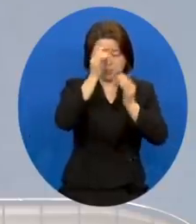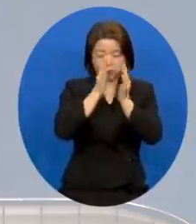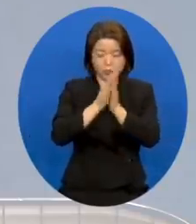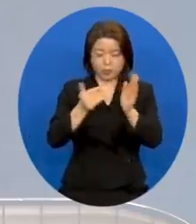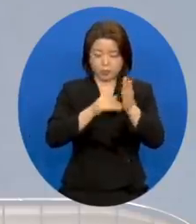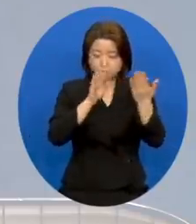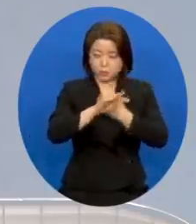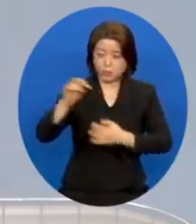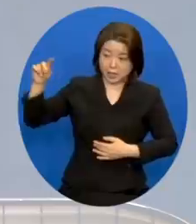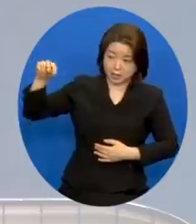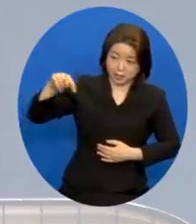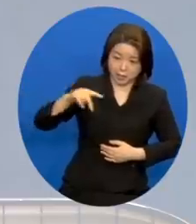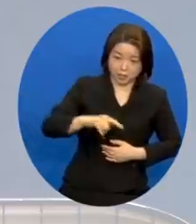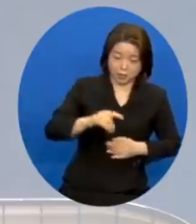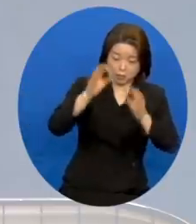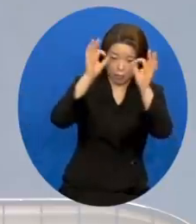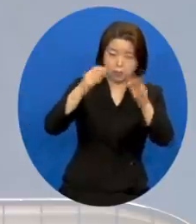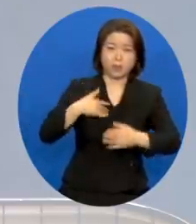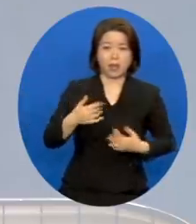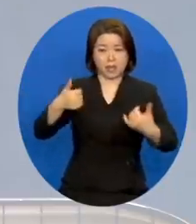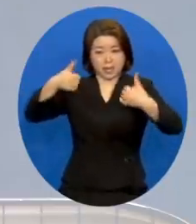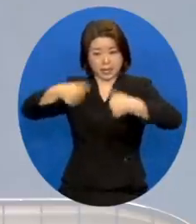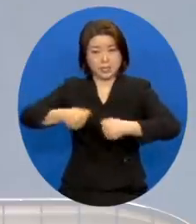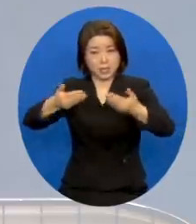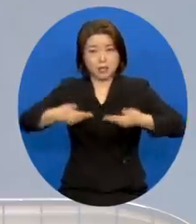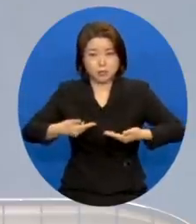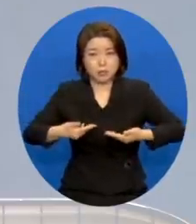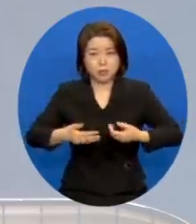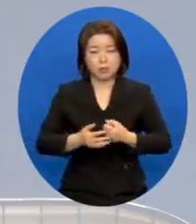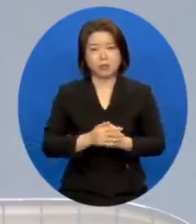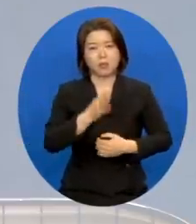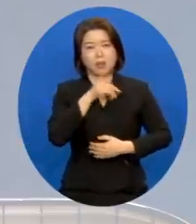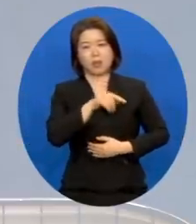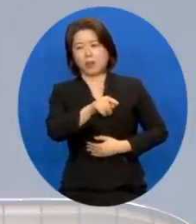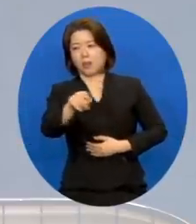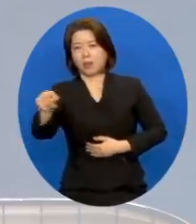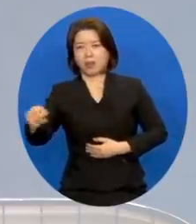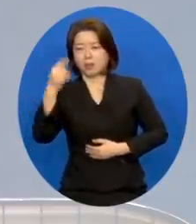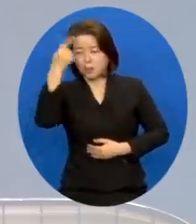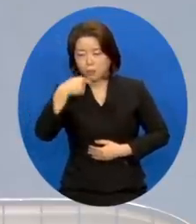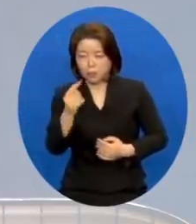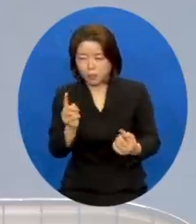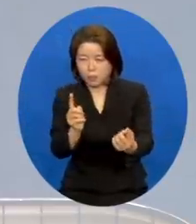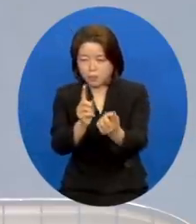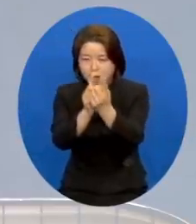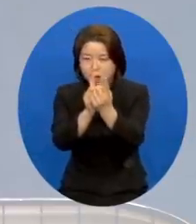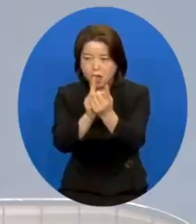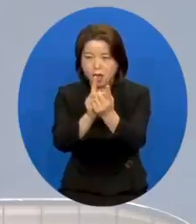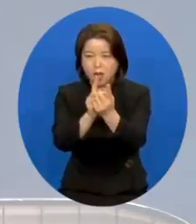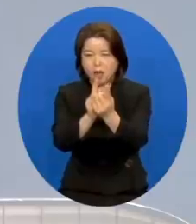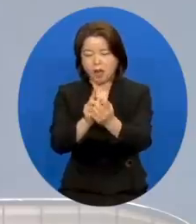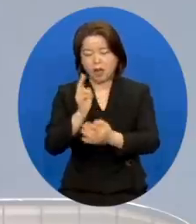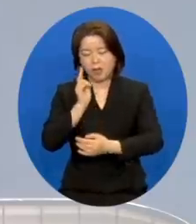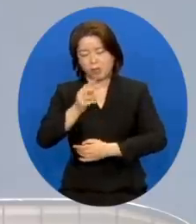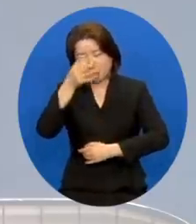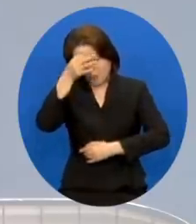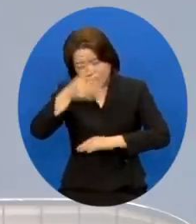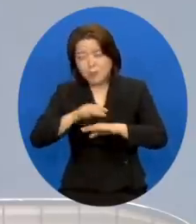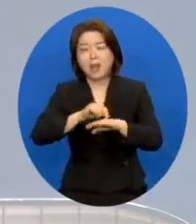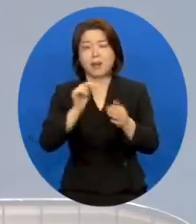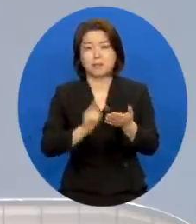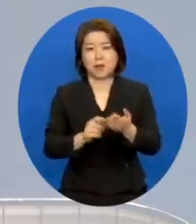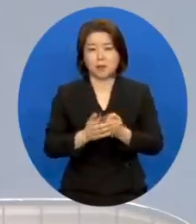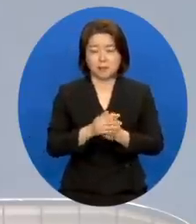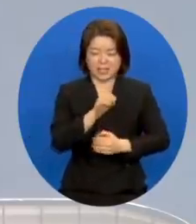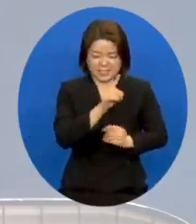내려오는 거 보고 인사를 하시더라 아 그 분들을 얼굴 뵙는 게 참 너무 너무 미안 하더라 1